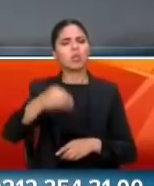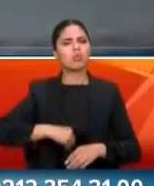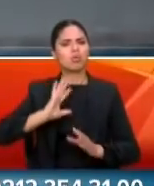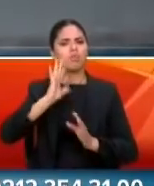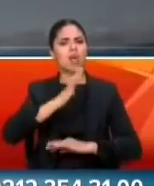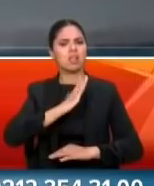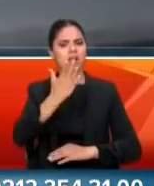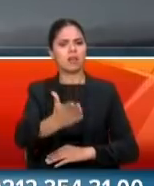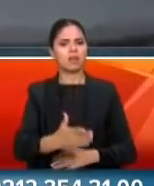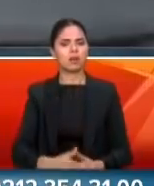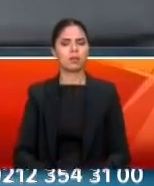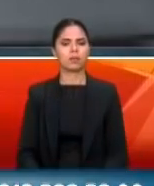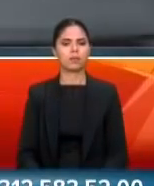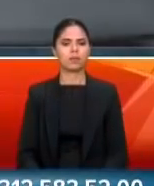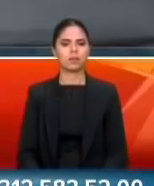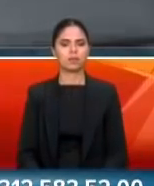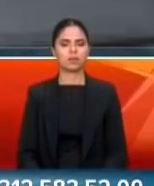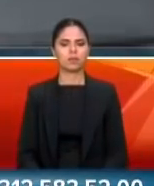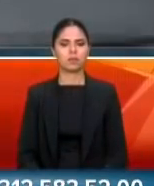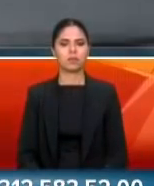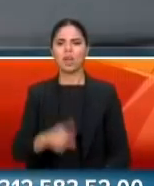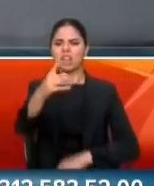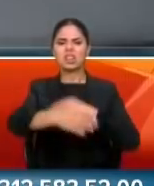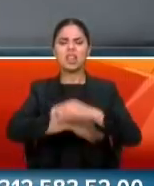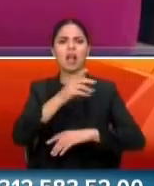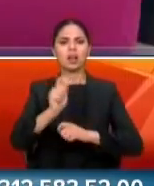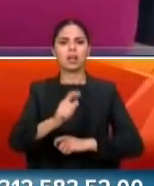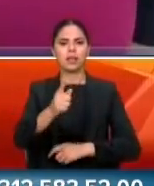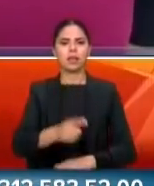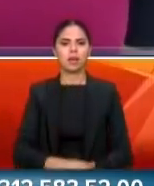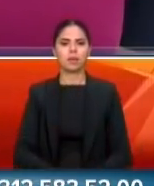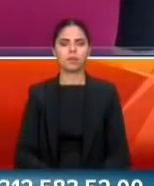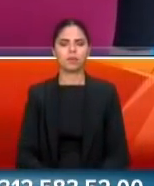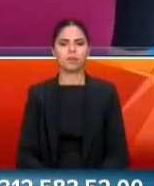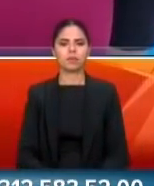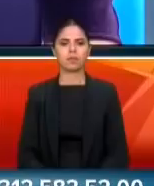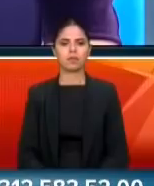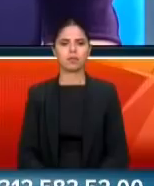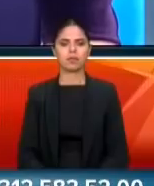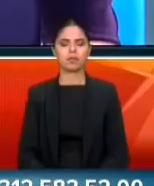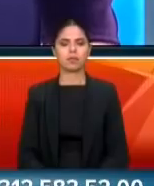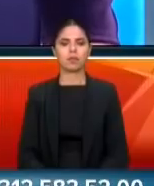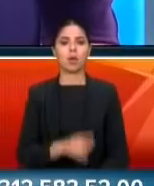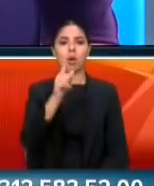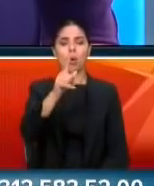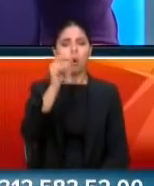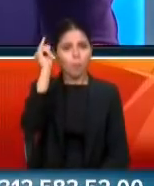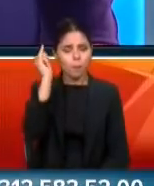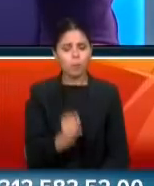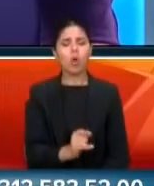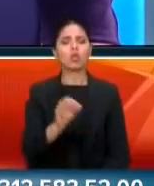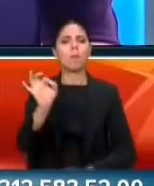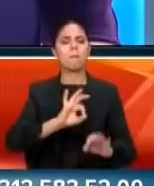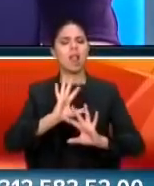makinasıydı. Sargı bezinle sardılar. Gizem o ne? Sargı bezi. Ne çarşafı ya? Ama o kirli plan